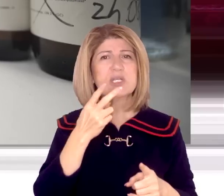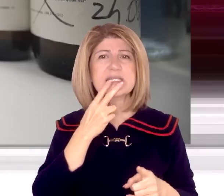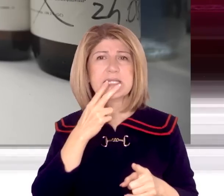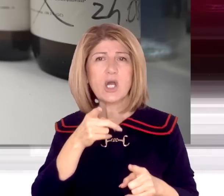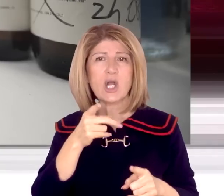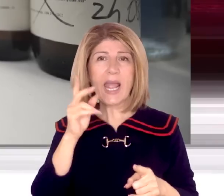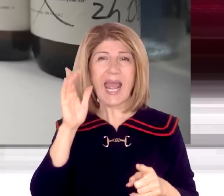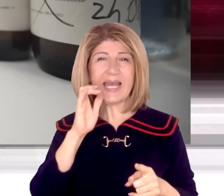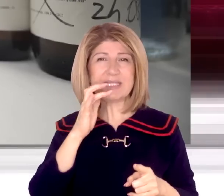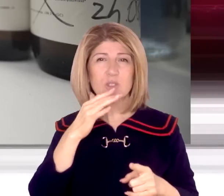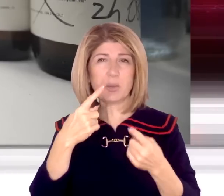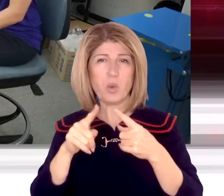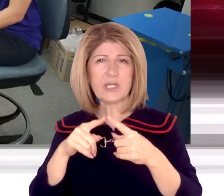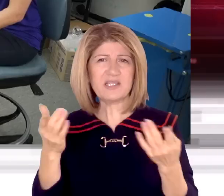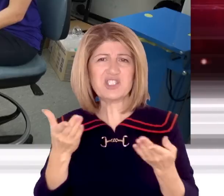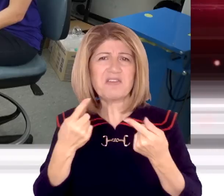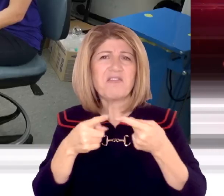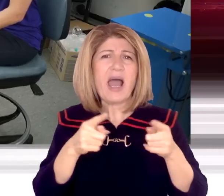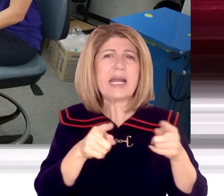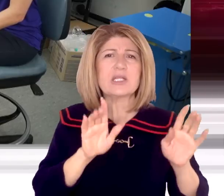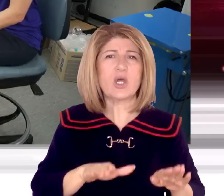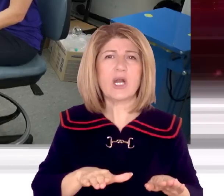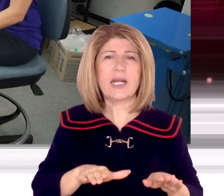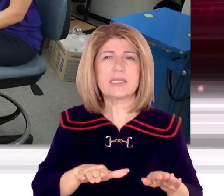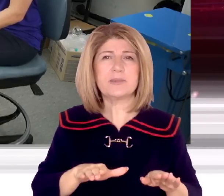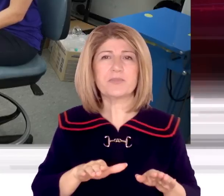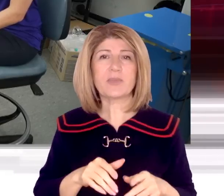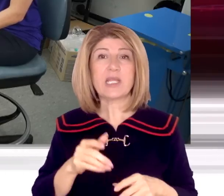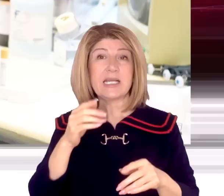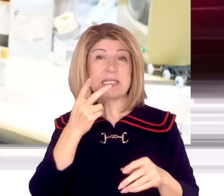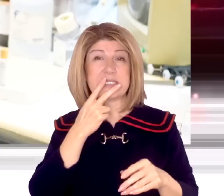پروفسور شهاب، سیگارهای الکترونیکی مختلف چه فرقی با هم دارن؟